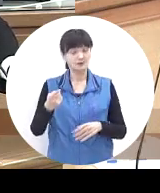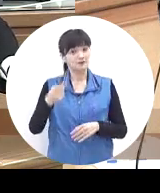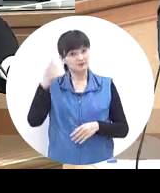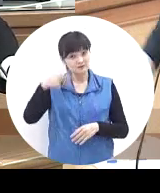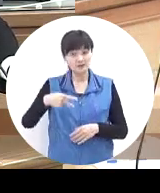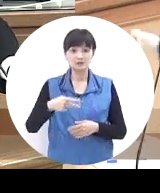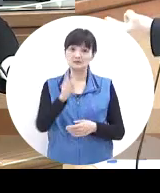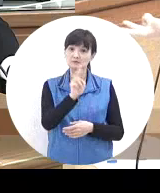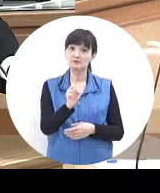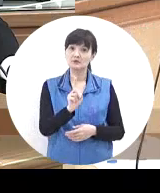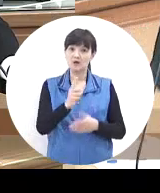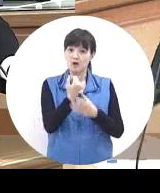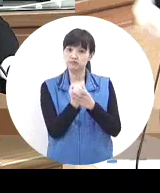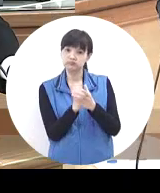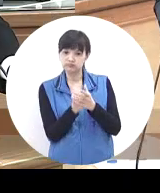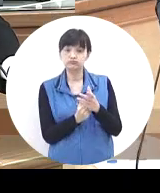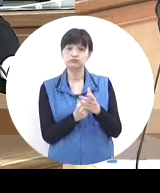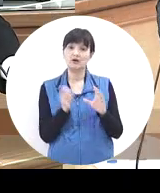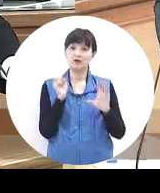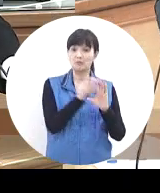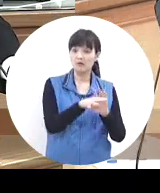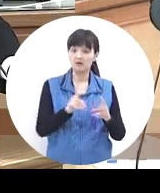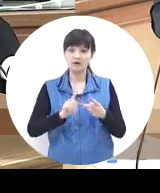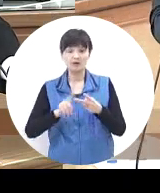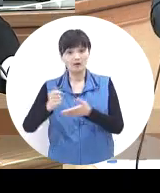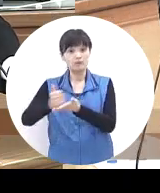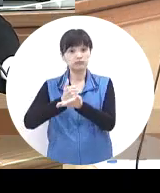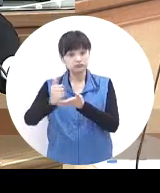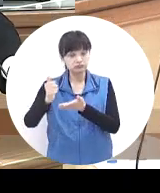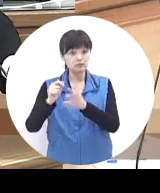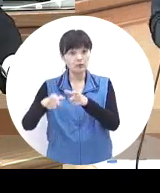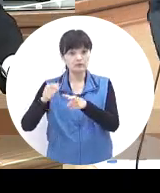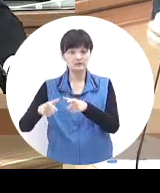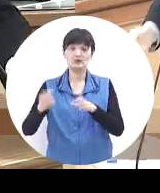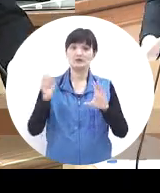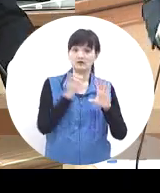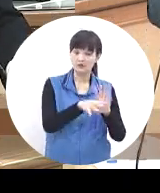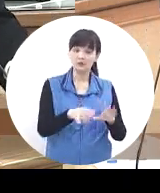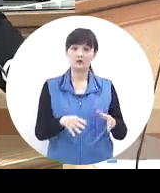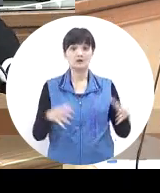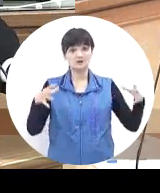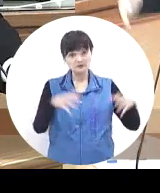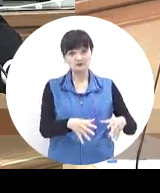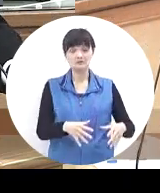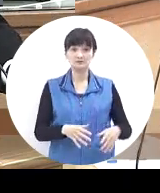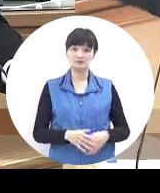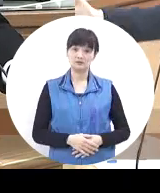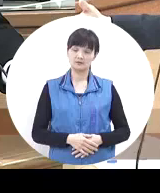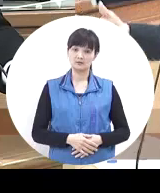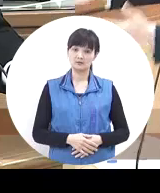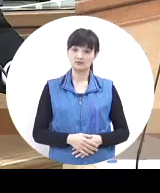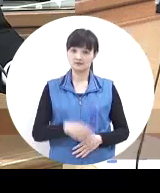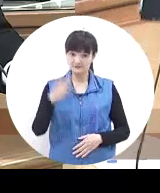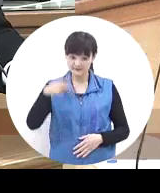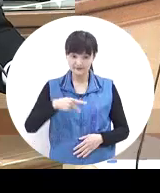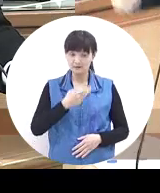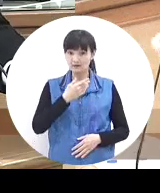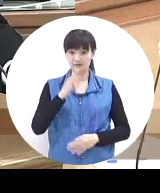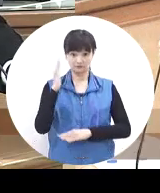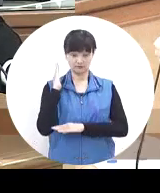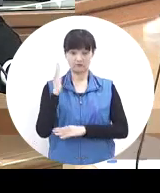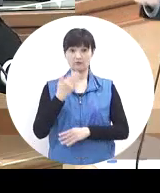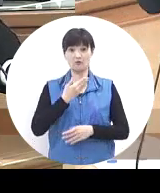肥塞进来，像这个物流业者塞进来，他本来在汐止就有一个厂了，结果你还让他用一个便宜的地方租给